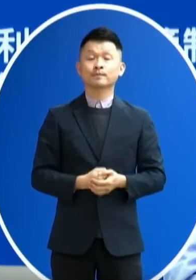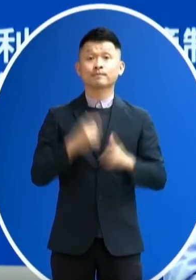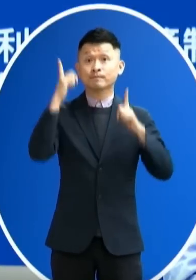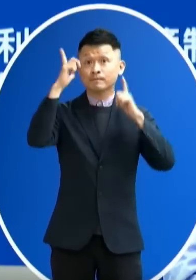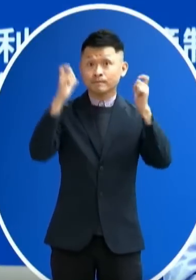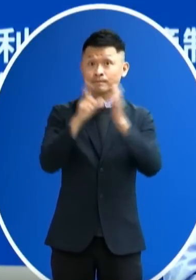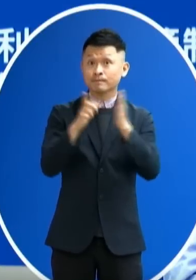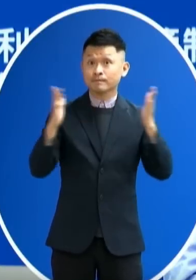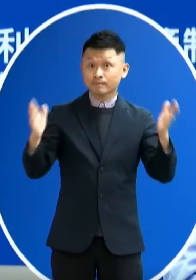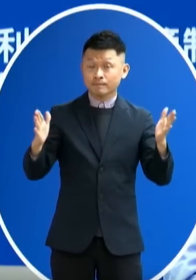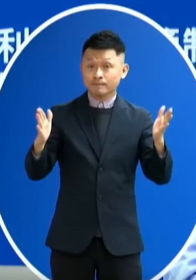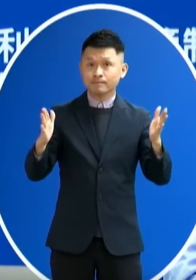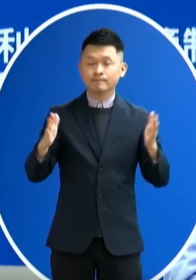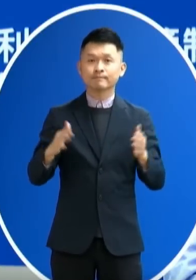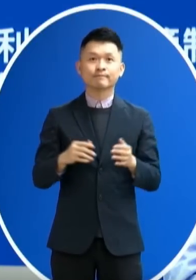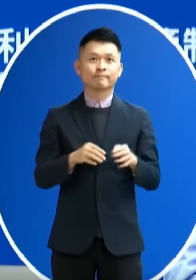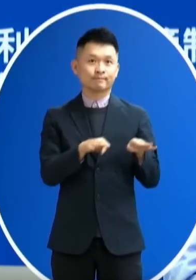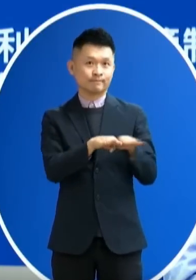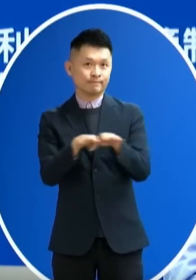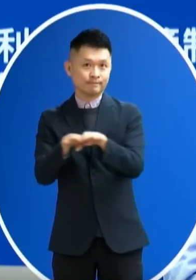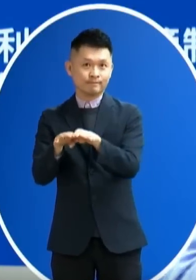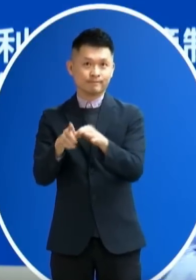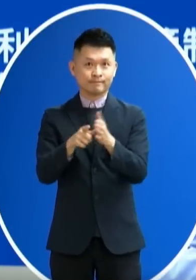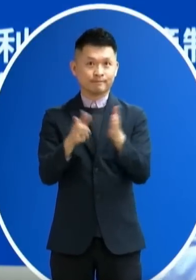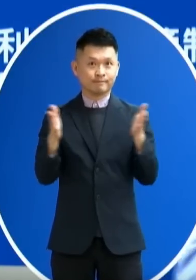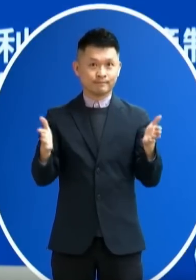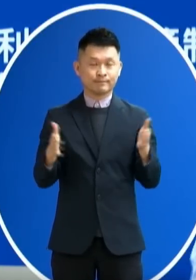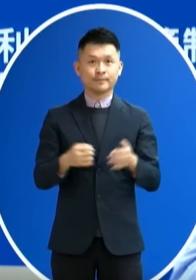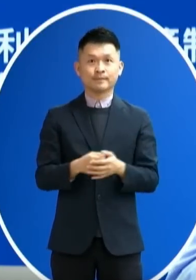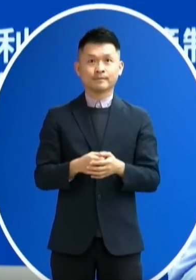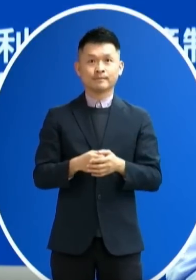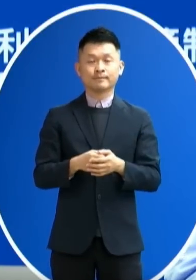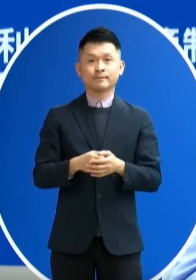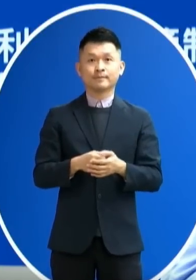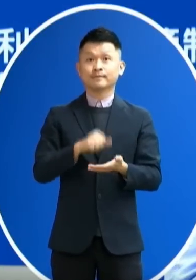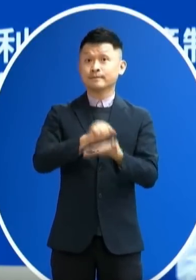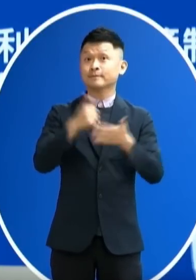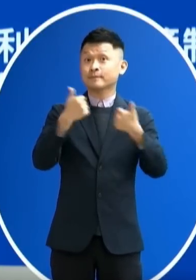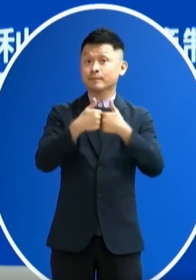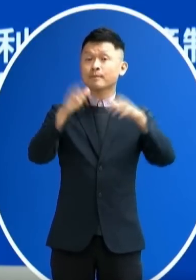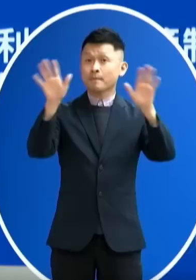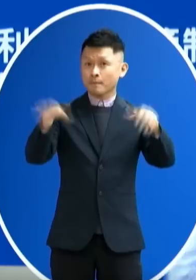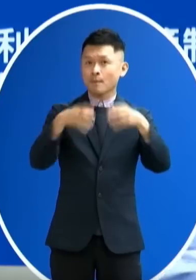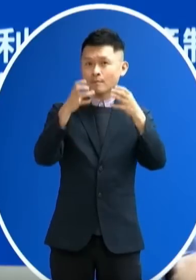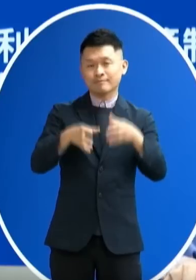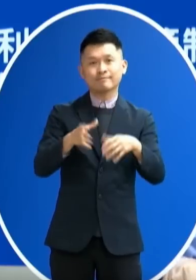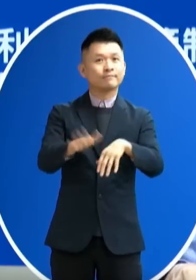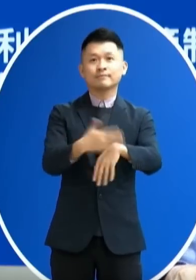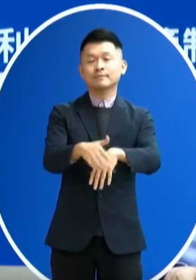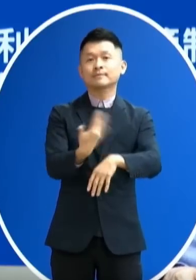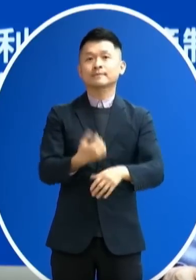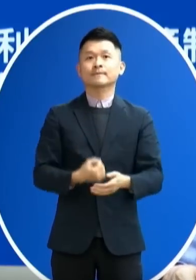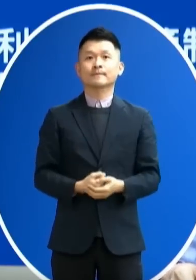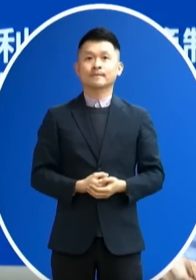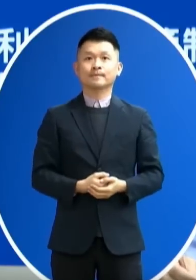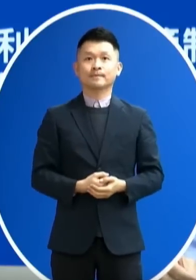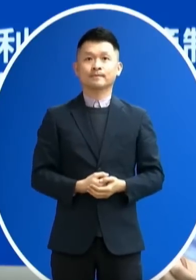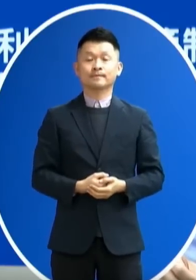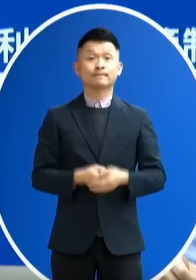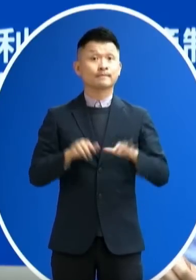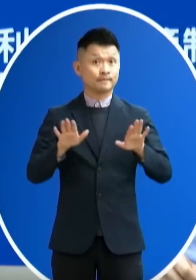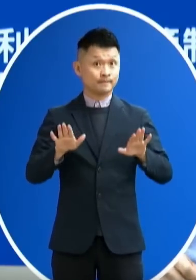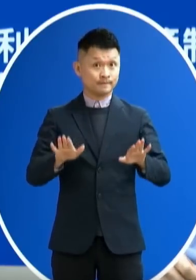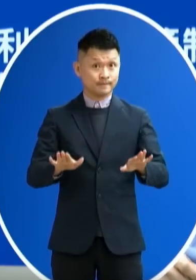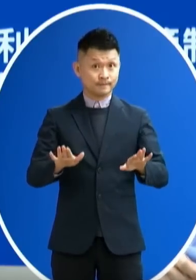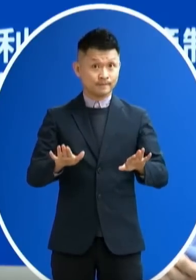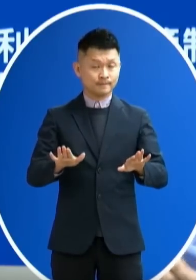春节期间的连假哈的期间，我们就不会再召开这个记者会。那么我们现在的